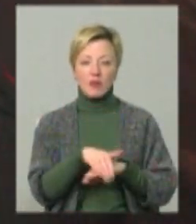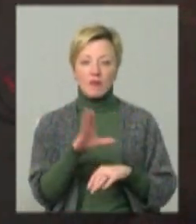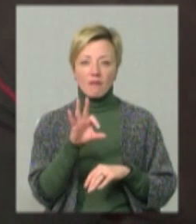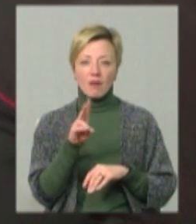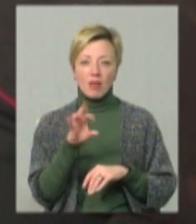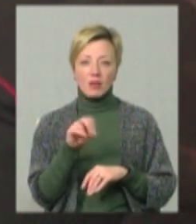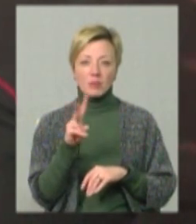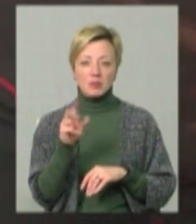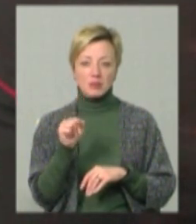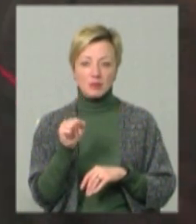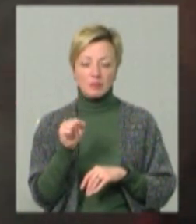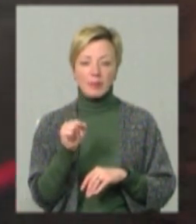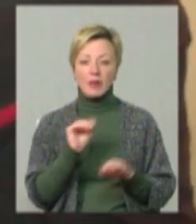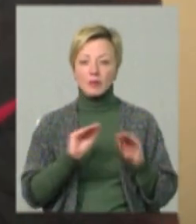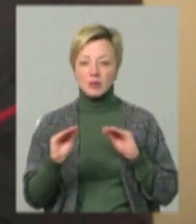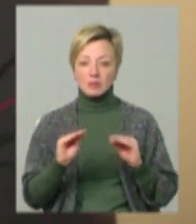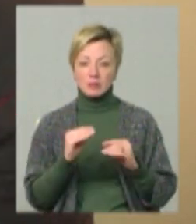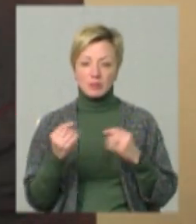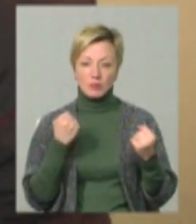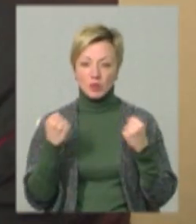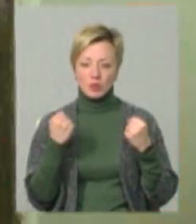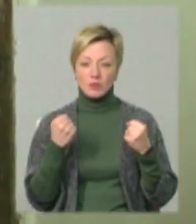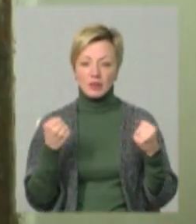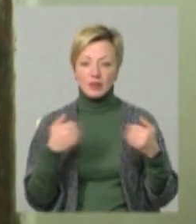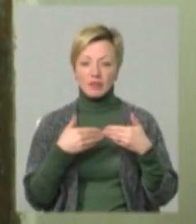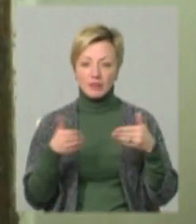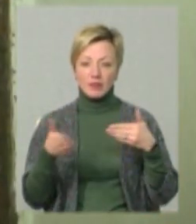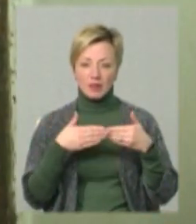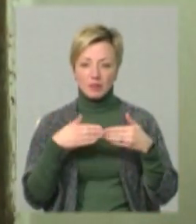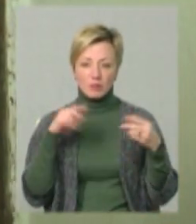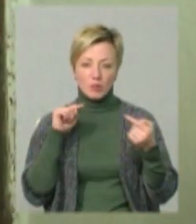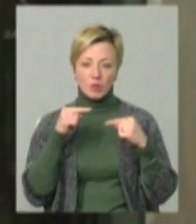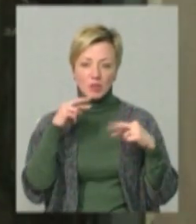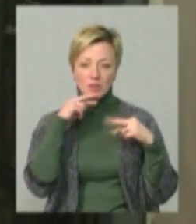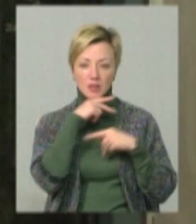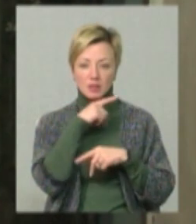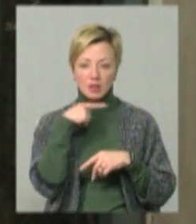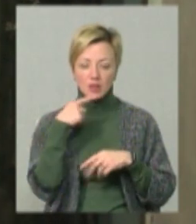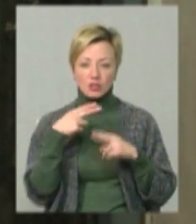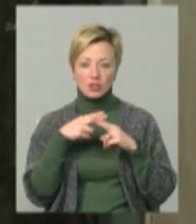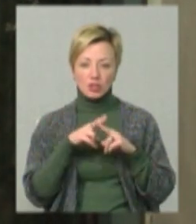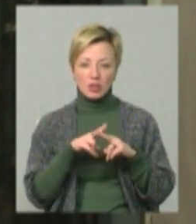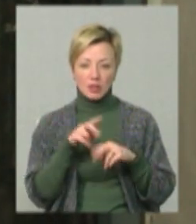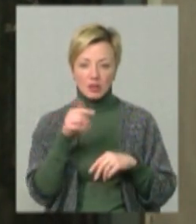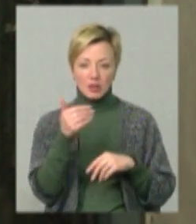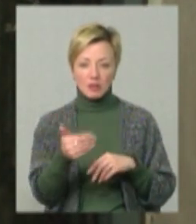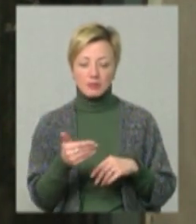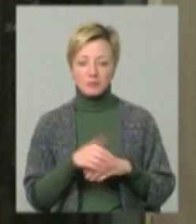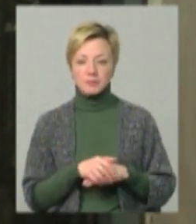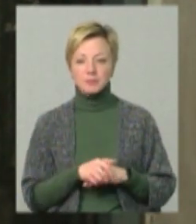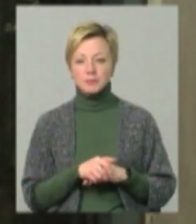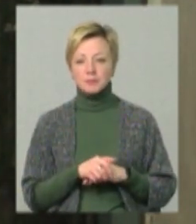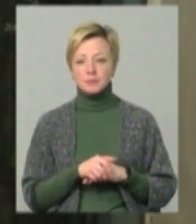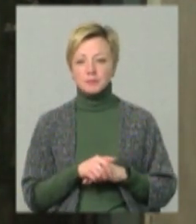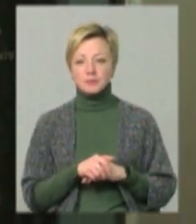вулиці Володимирській у Хмельницькому. Воно облаштоване броньованими протирадіаційними дверима, каже інженер з охорони праці управляючої муніципальної компанії